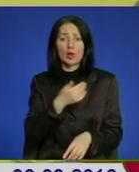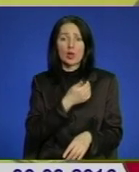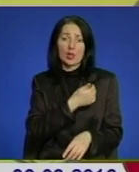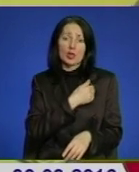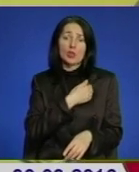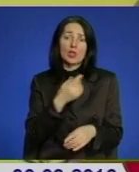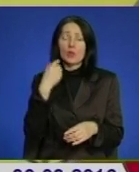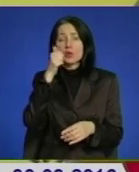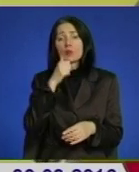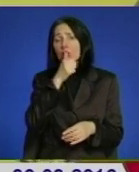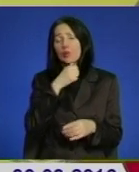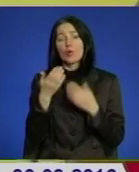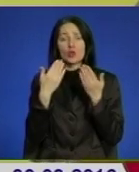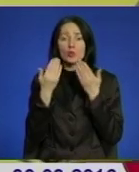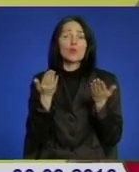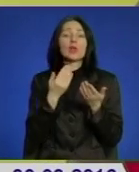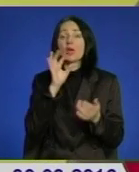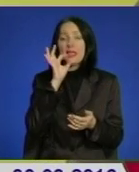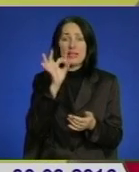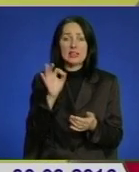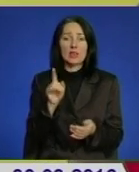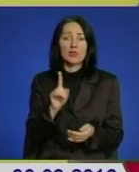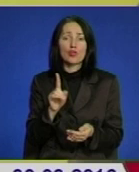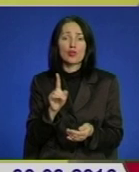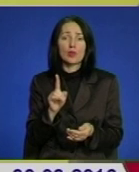приватну розмову, де він сказав: